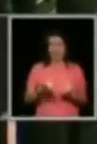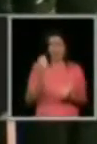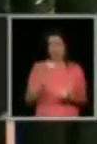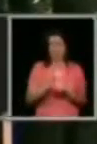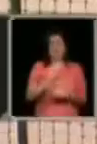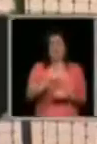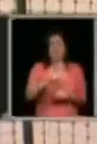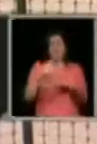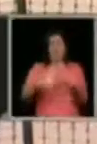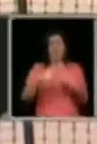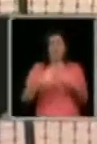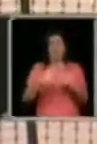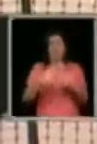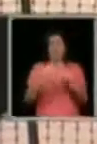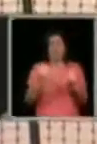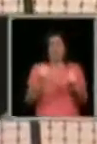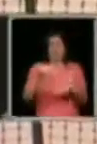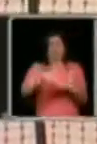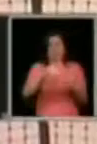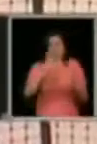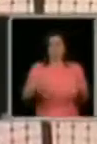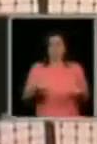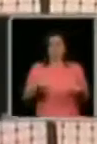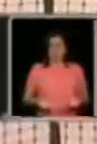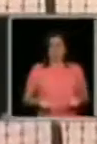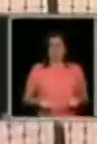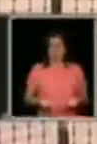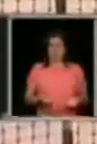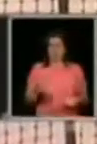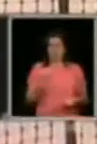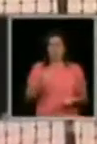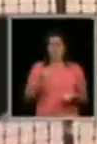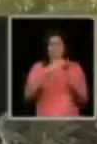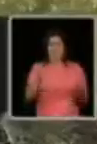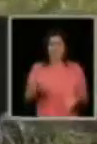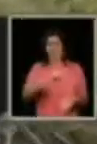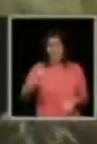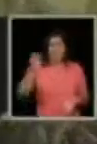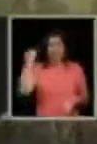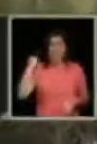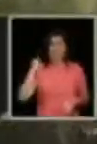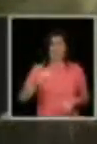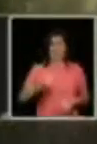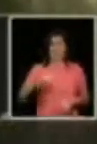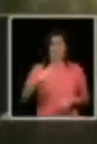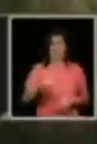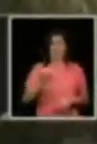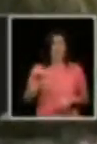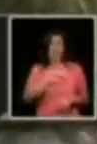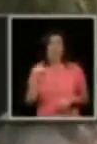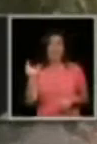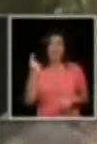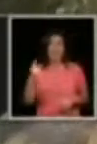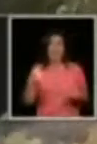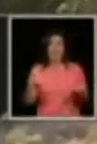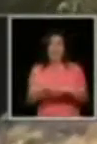הפרטי באותם נושאים שהוא מטפל בתוקף תפקידו. נכון, זה יותר מזה. בשנת 97, באמצע